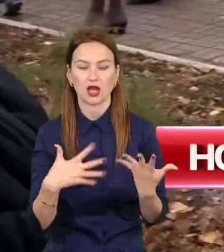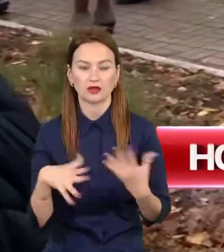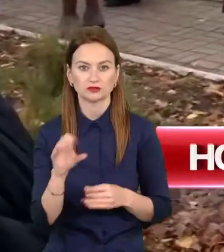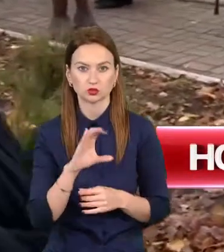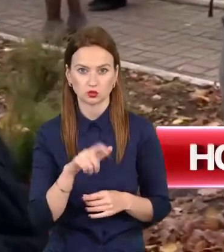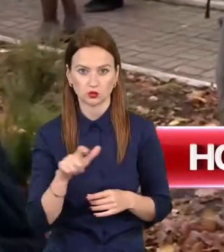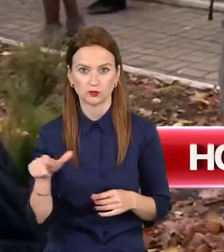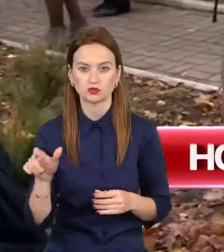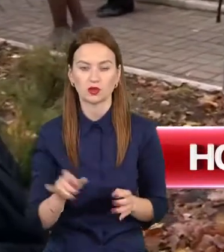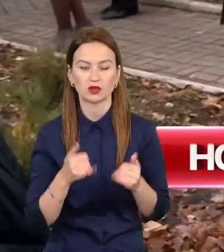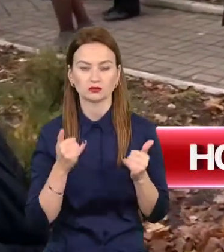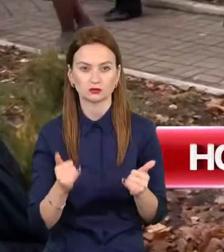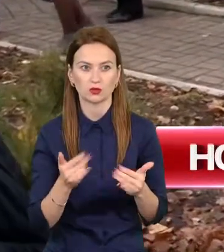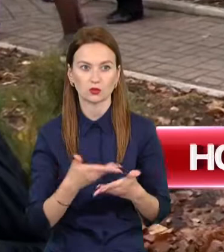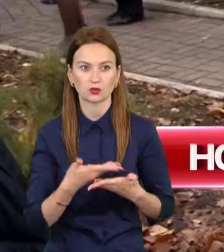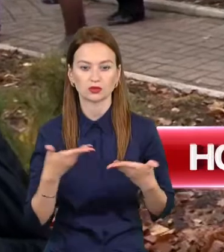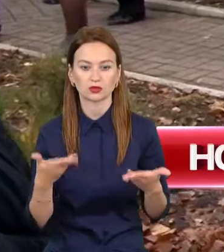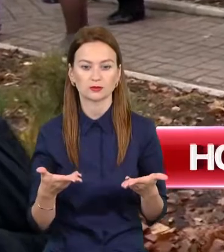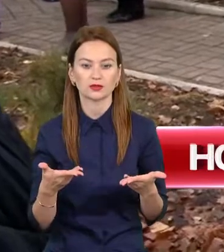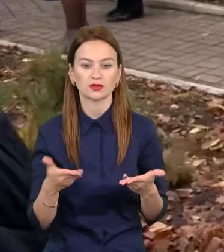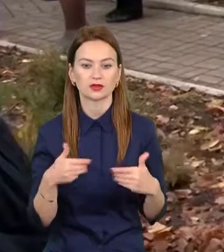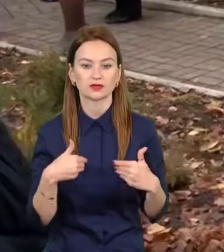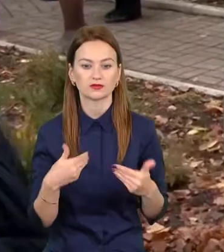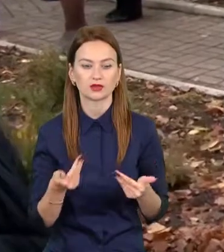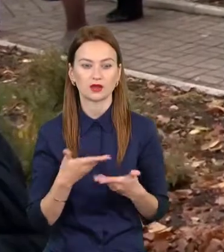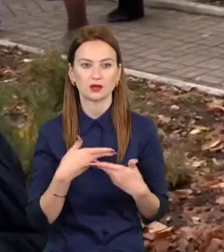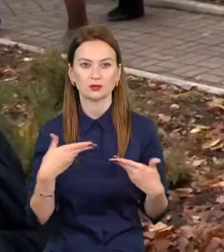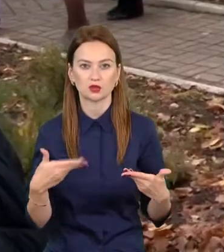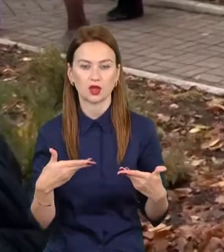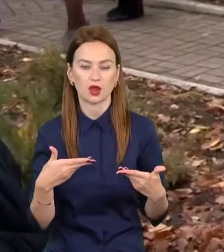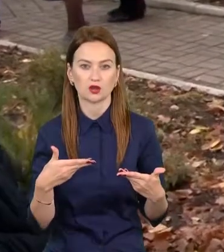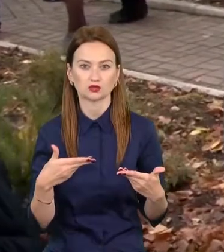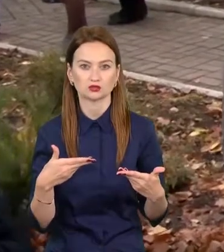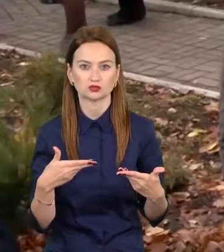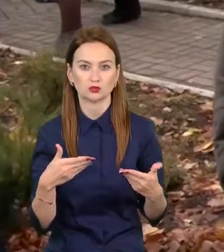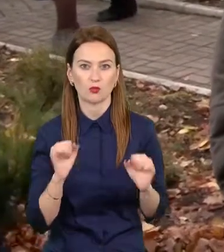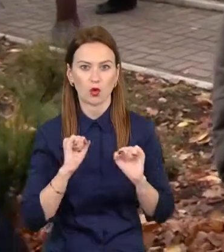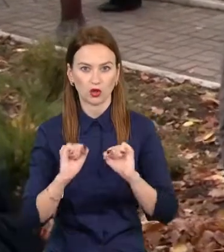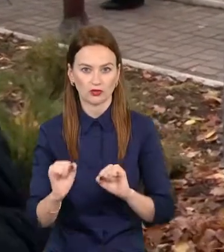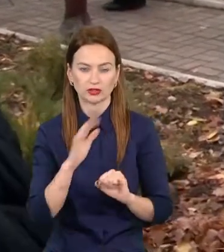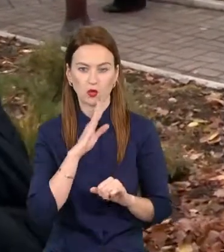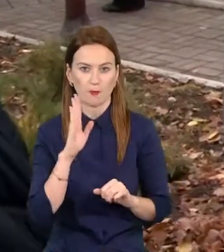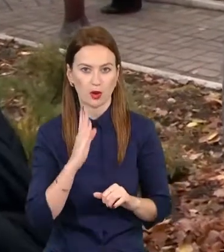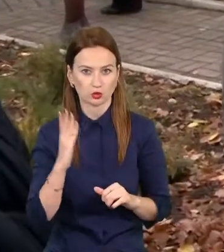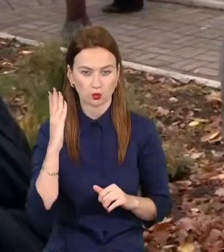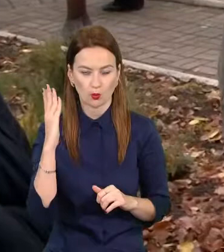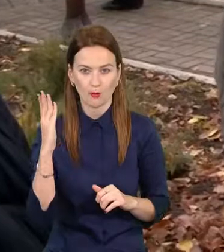сумчан. Сьогодні ми вітаємо нашу покровительку, матінку Божу